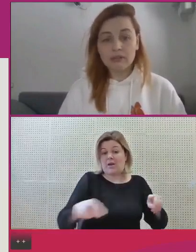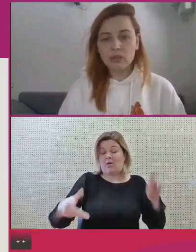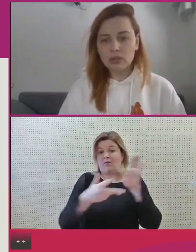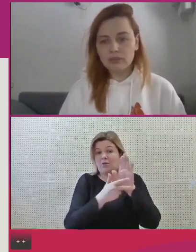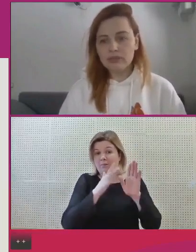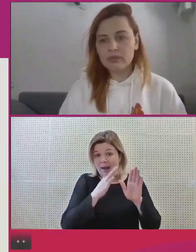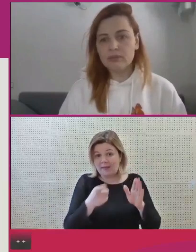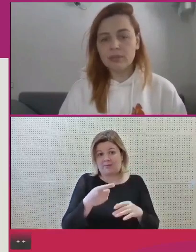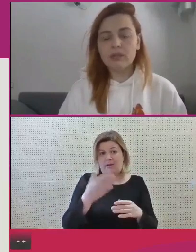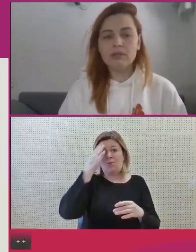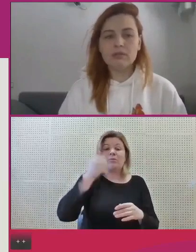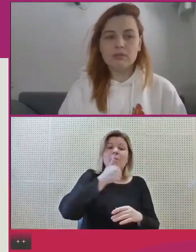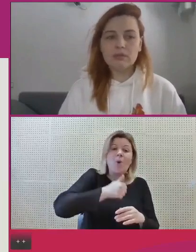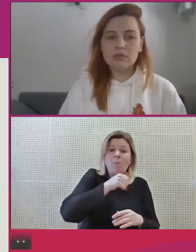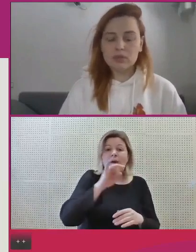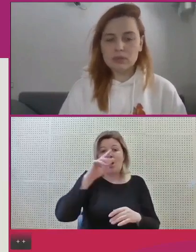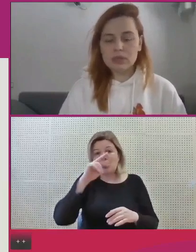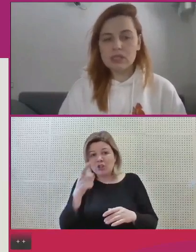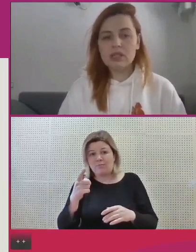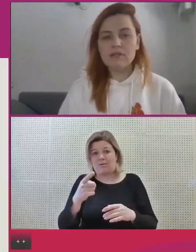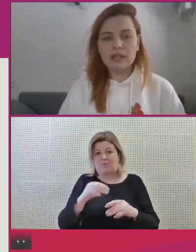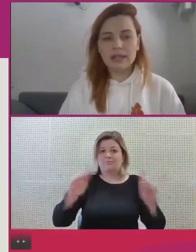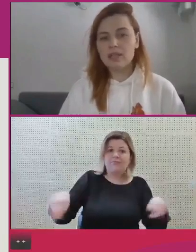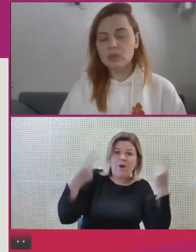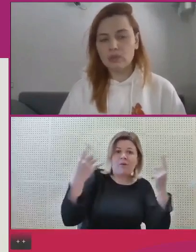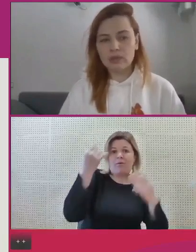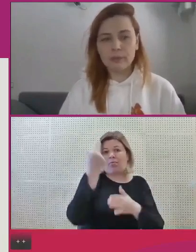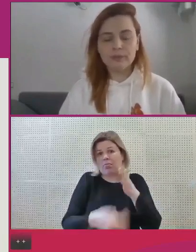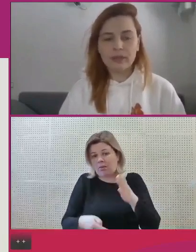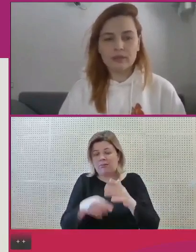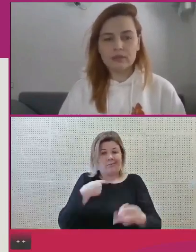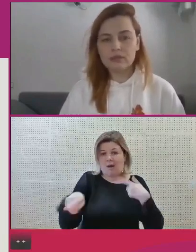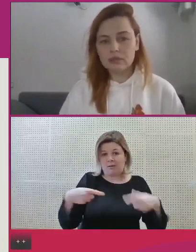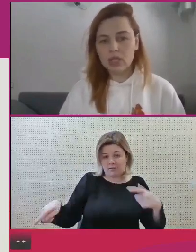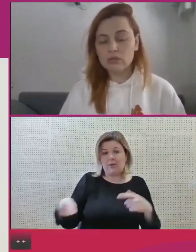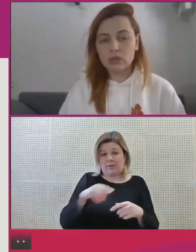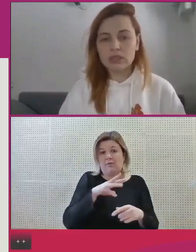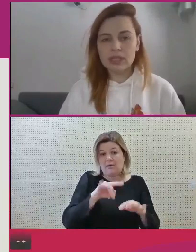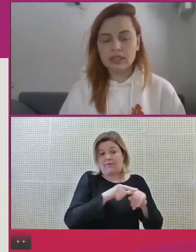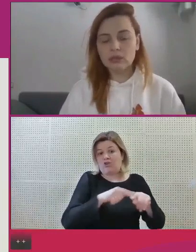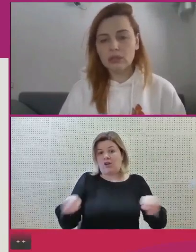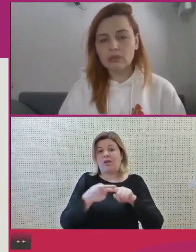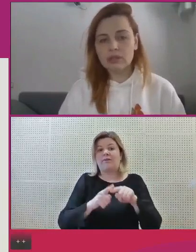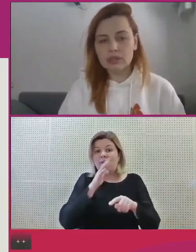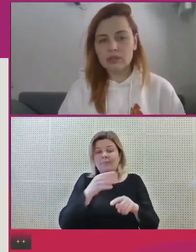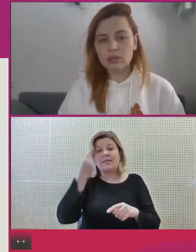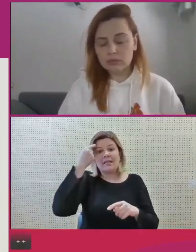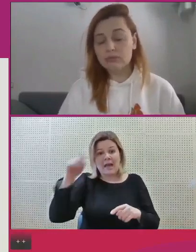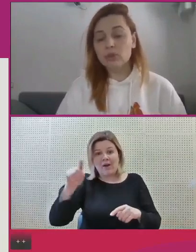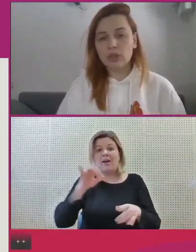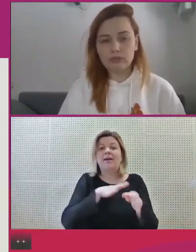провалов и взлетов мы, собственно, создавали и реализовывали нашу вот инициативу, которая